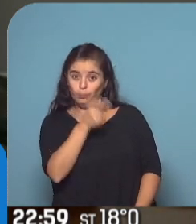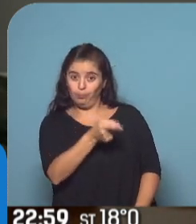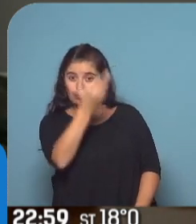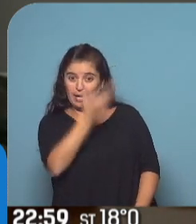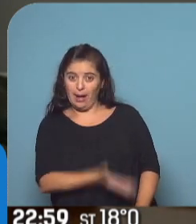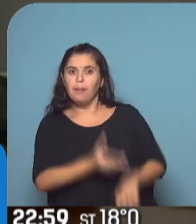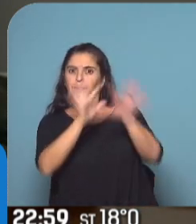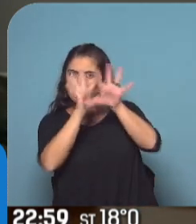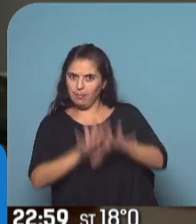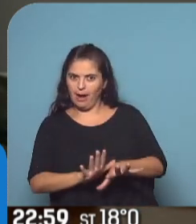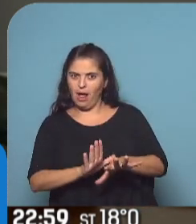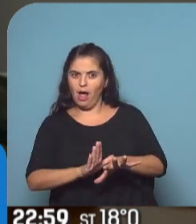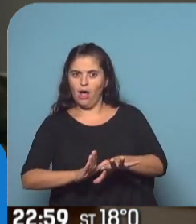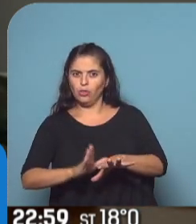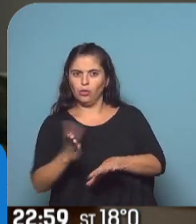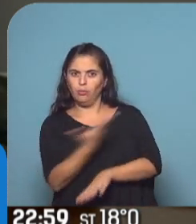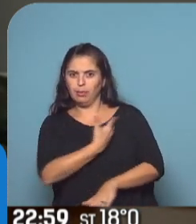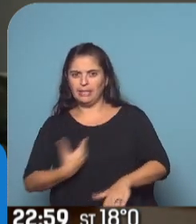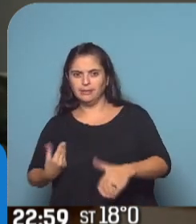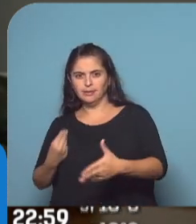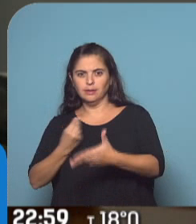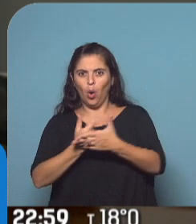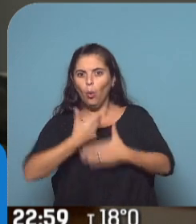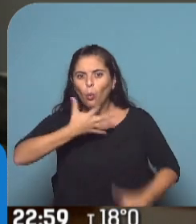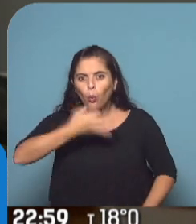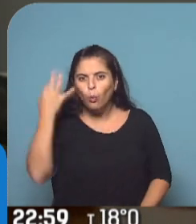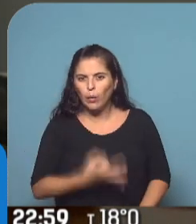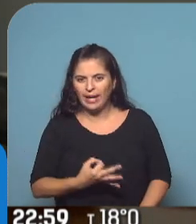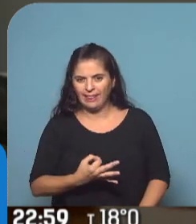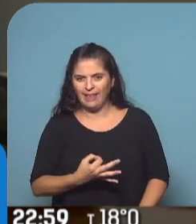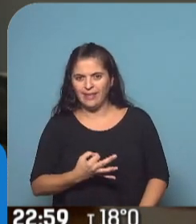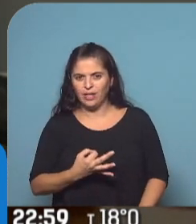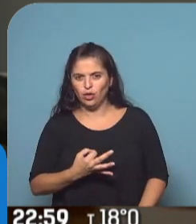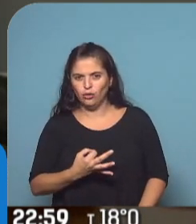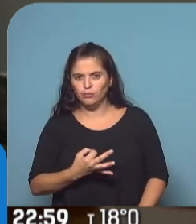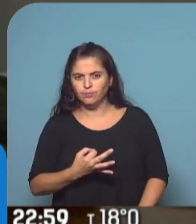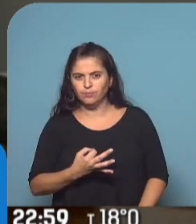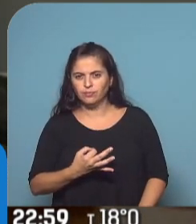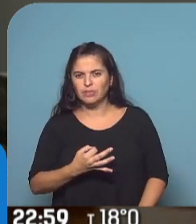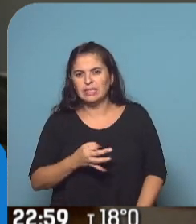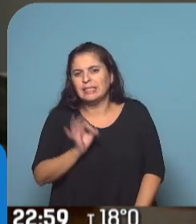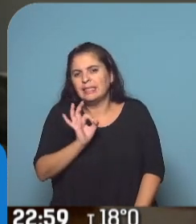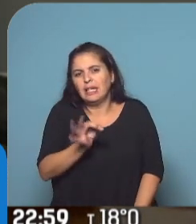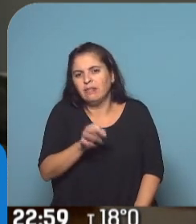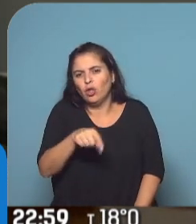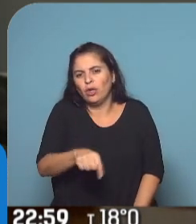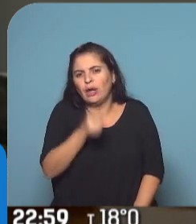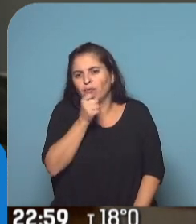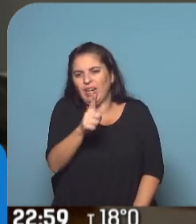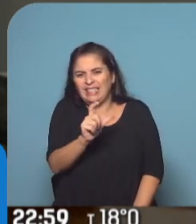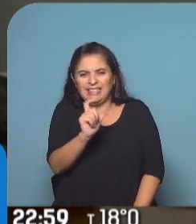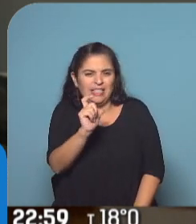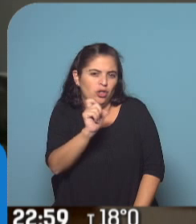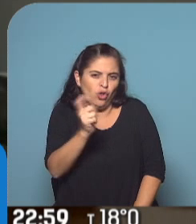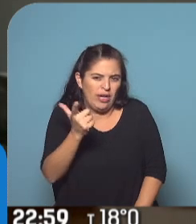to be a real day-by-day president, having in mind that there is no longer a honeymoon, so he is